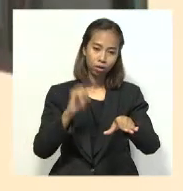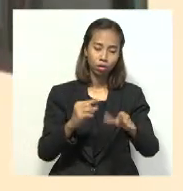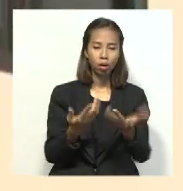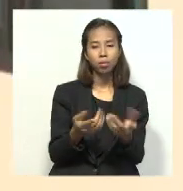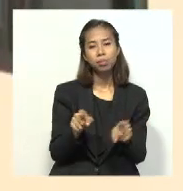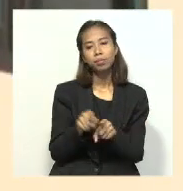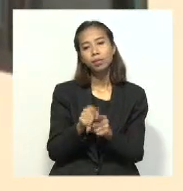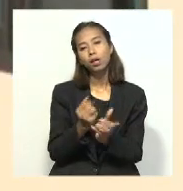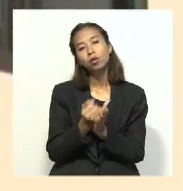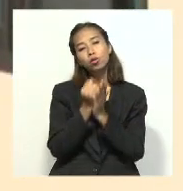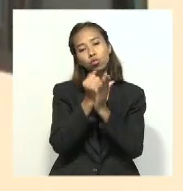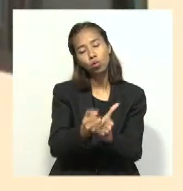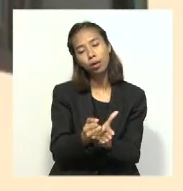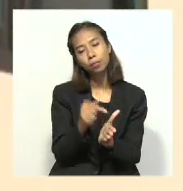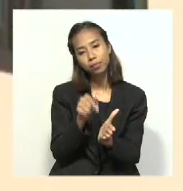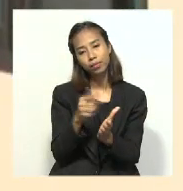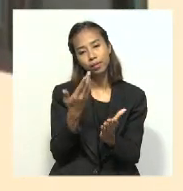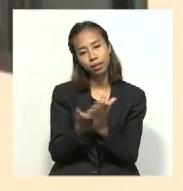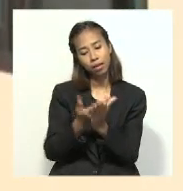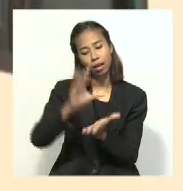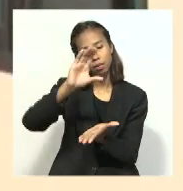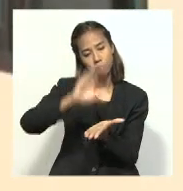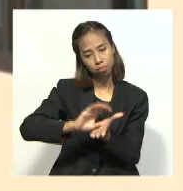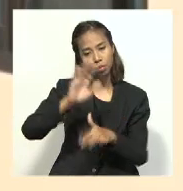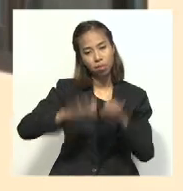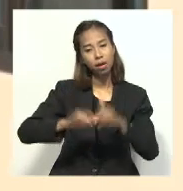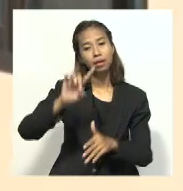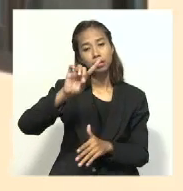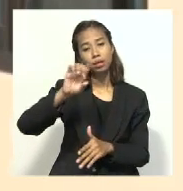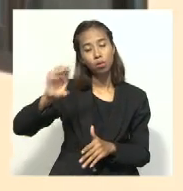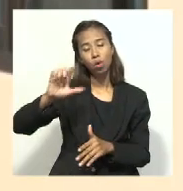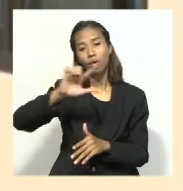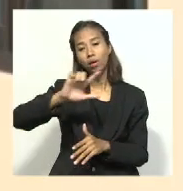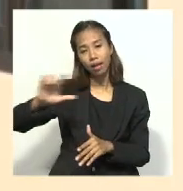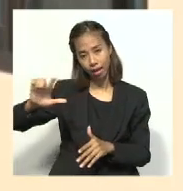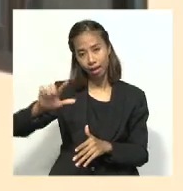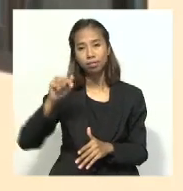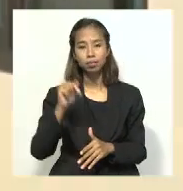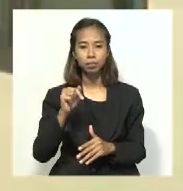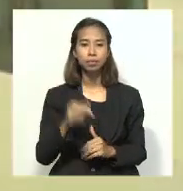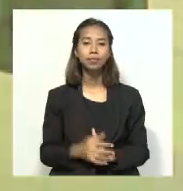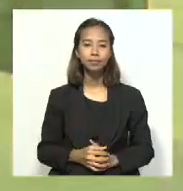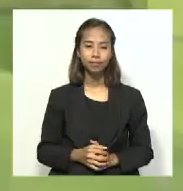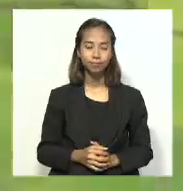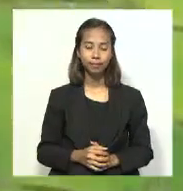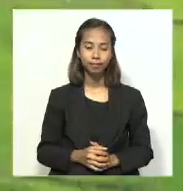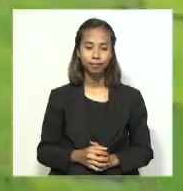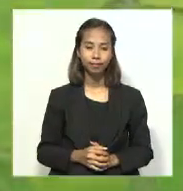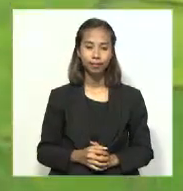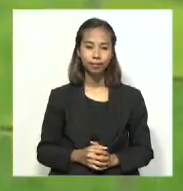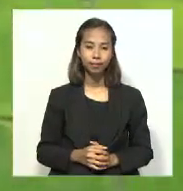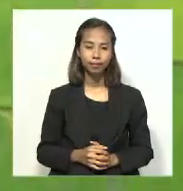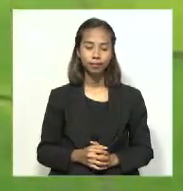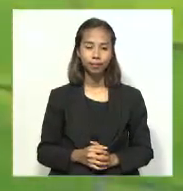ประชาชนรอบข้างนะครับก็ในส่วนนี้อาจจะใช้งบประมาณอีก100ล้านนะครับในการปรับจากเกาะสีเป็นเกาะยกนะครับ